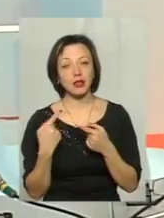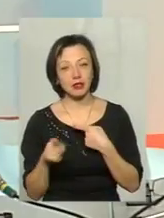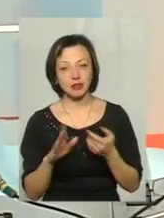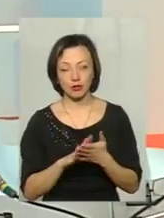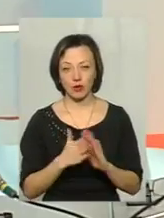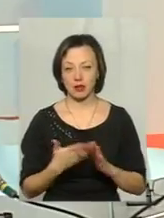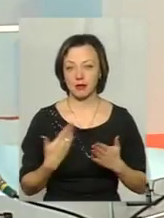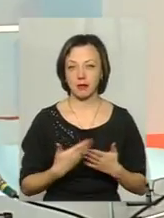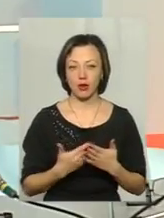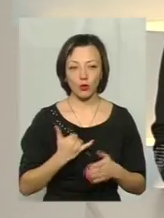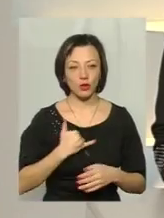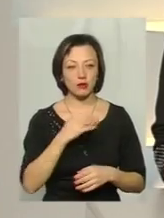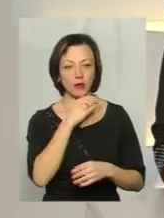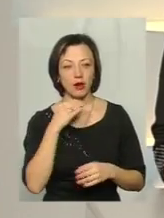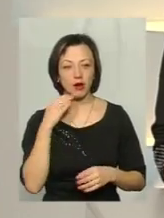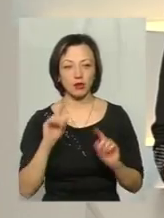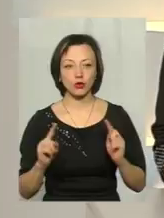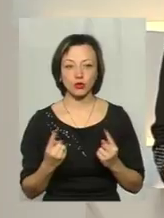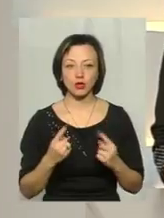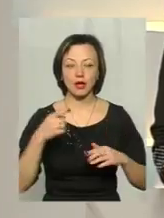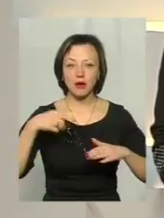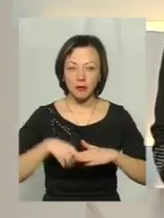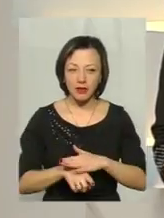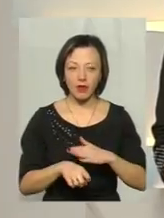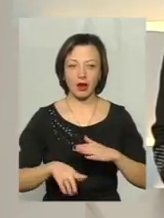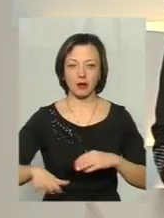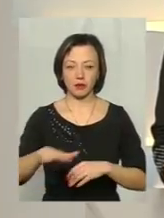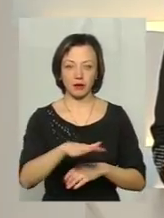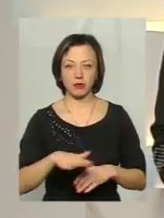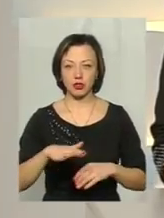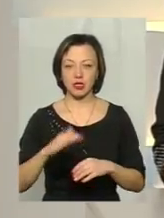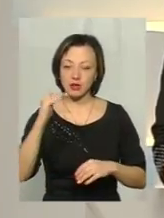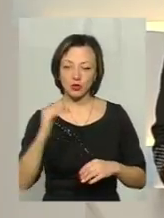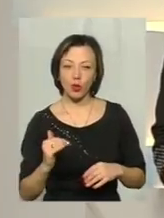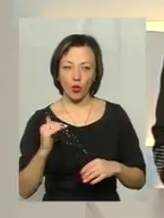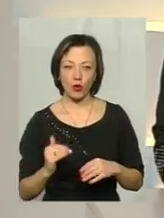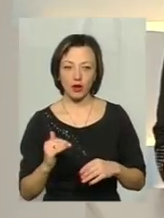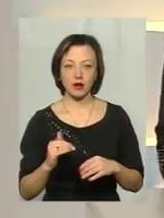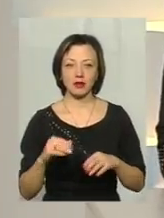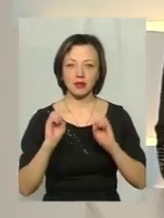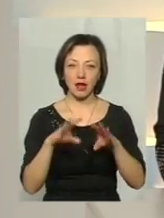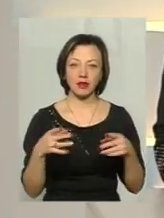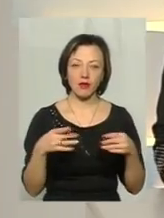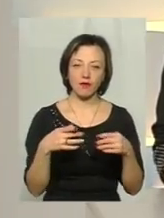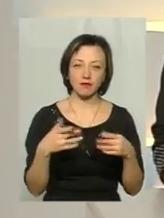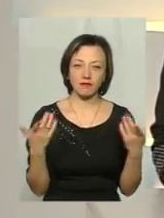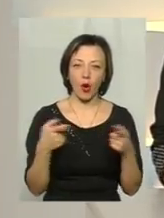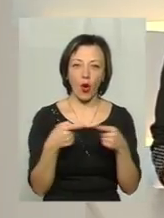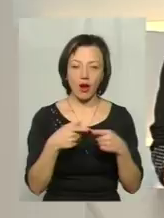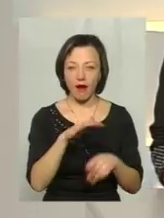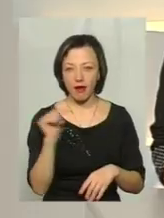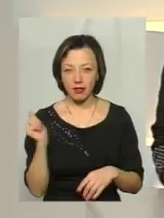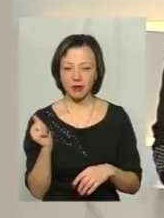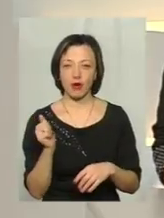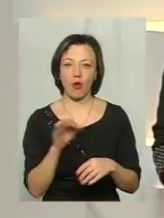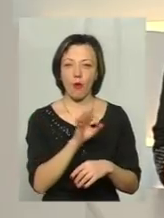До прикладу, у нас дуже багато підвальних приміщень, цокольних зараз здані в оренду, в них